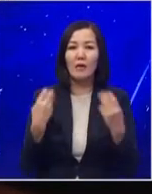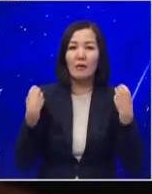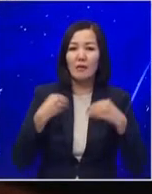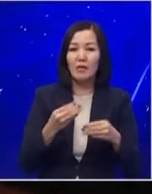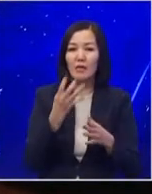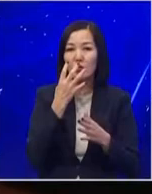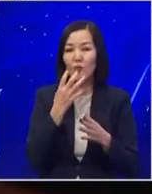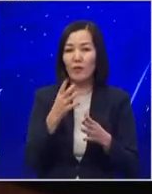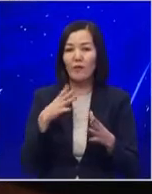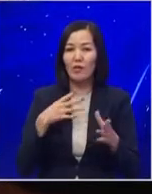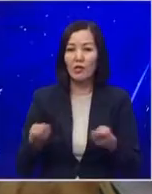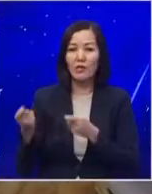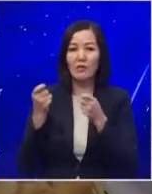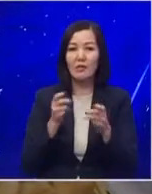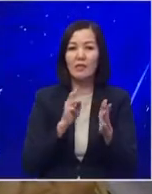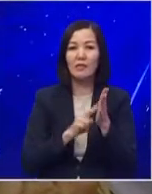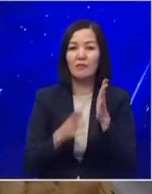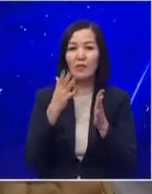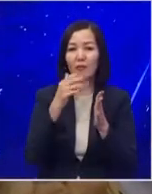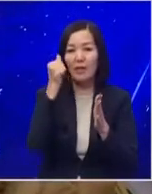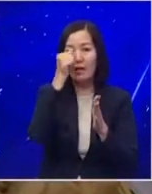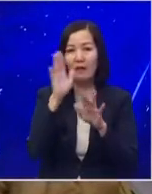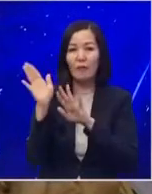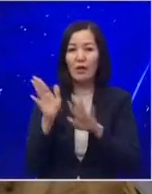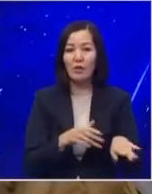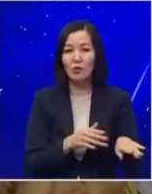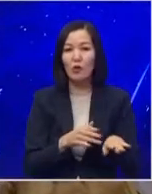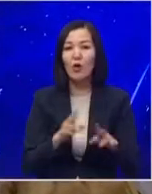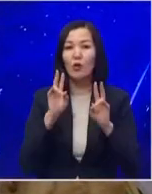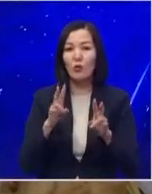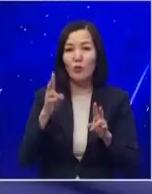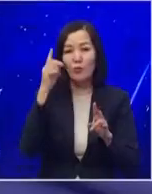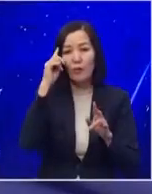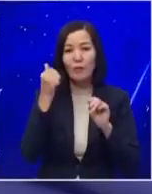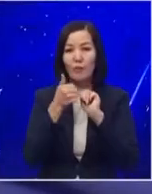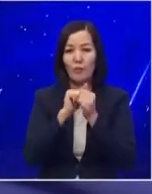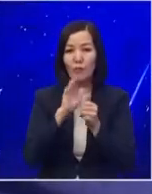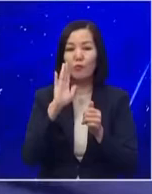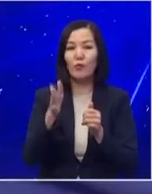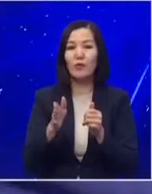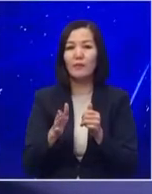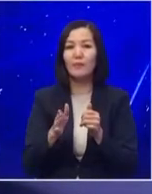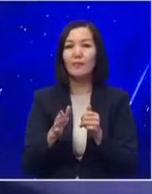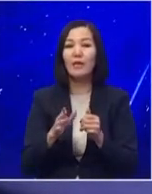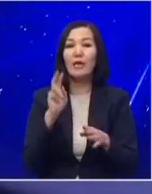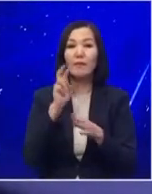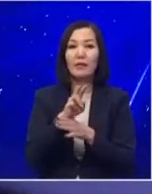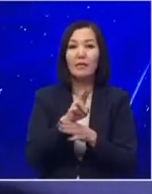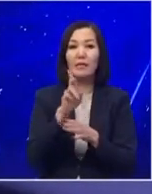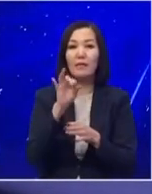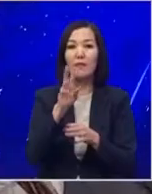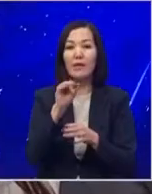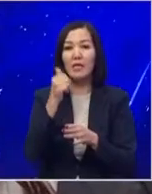не забыть даже спустя 75 лет навестил градоначальники и известного земляка михаила баранова почтенный